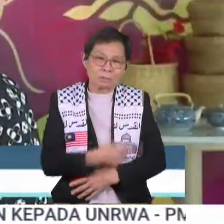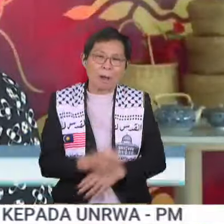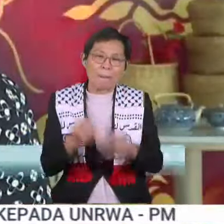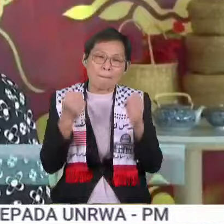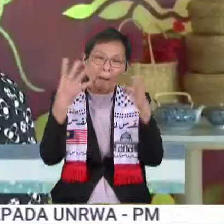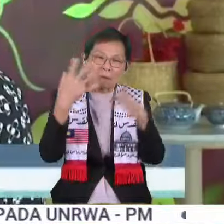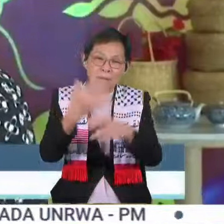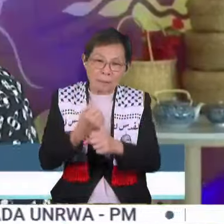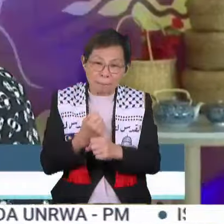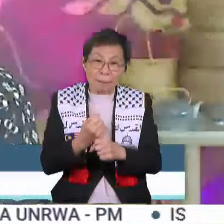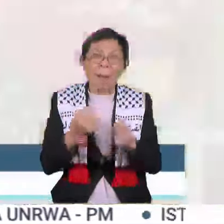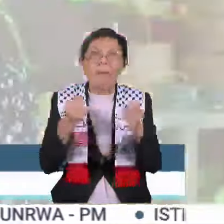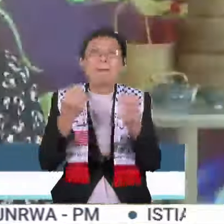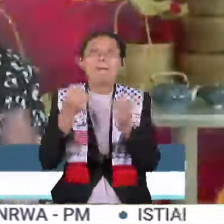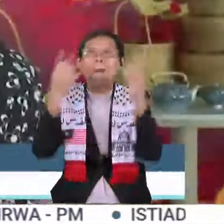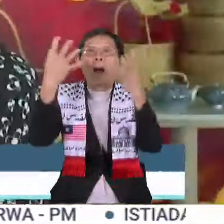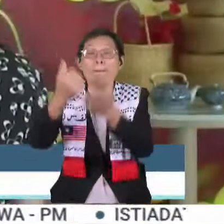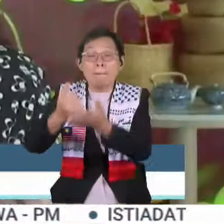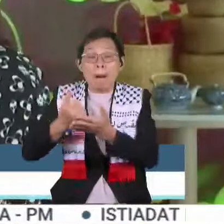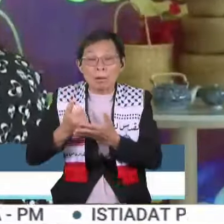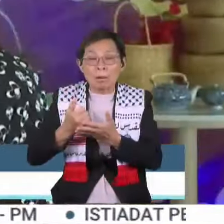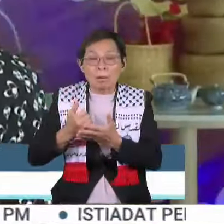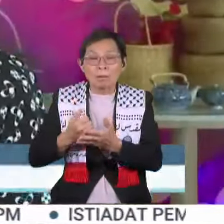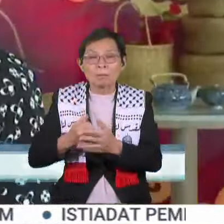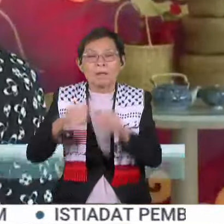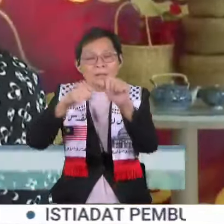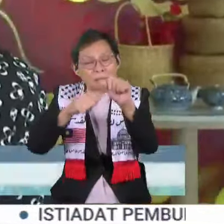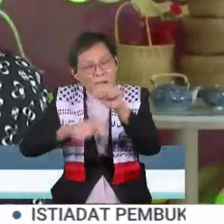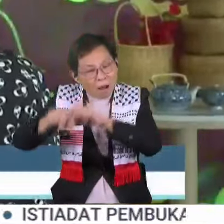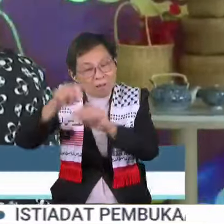banyak dapatembantu kami